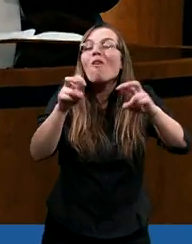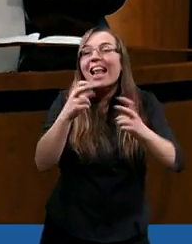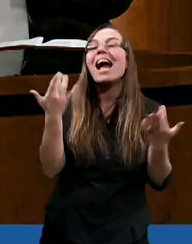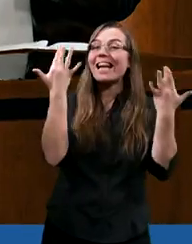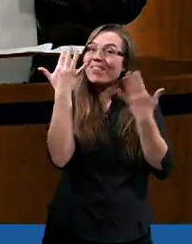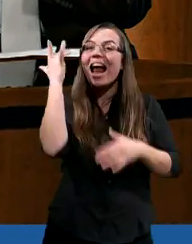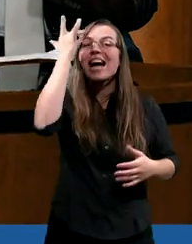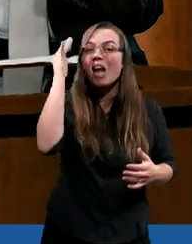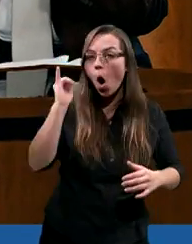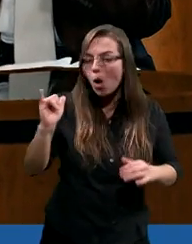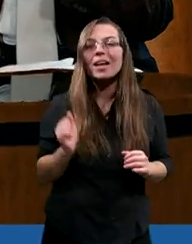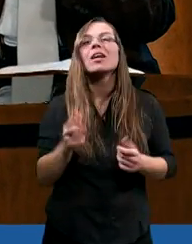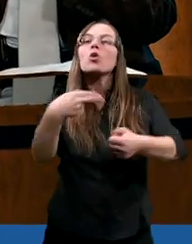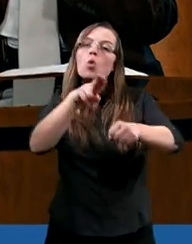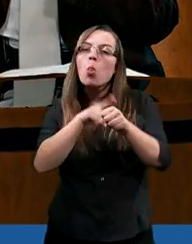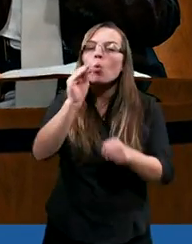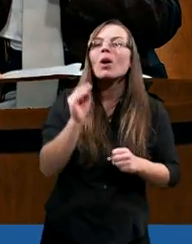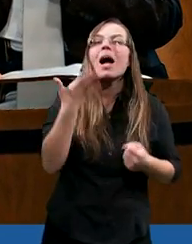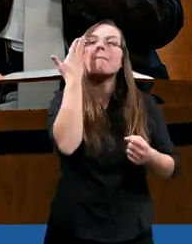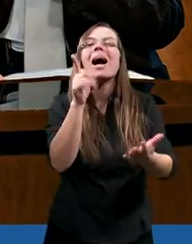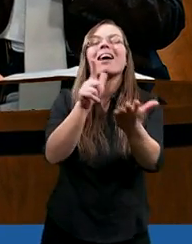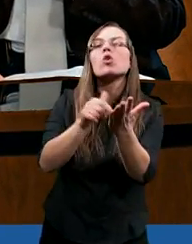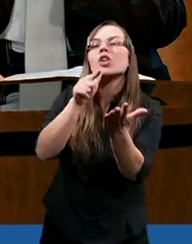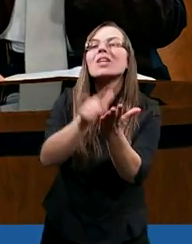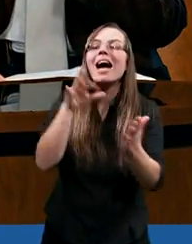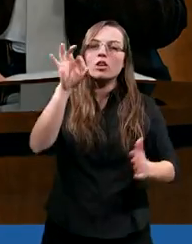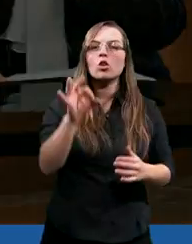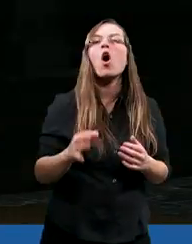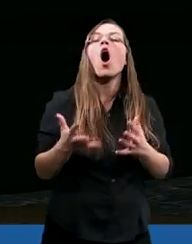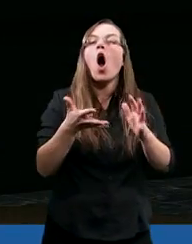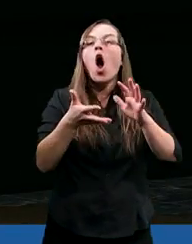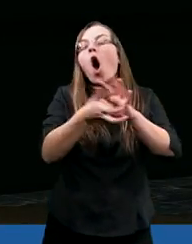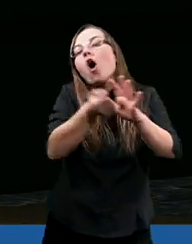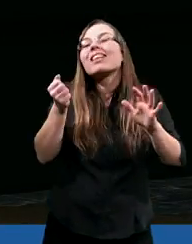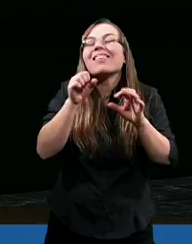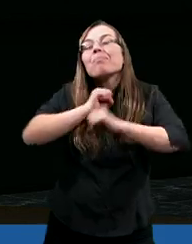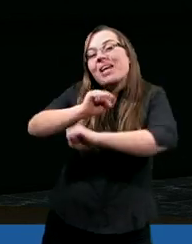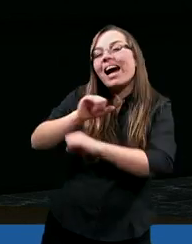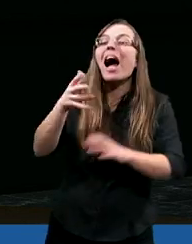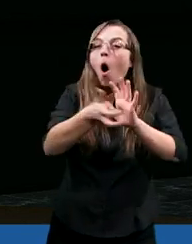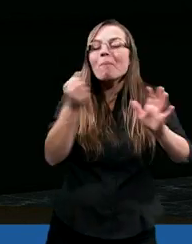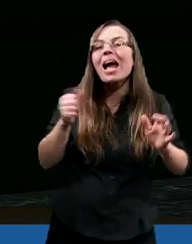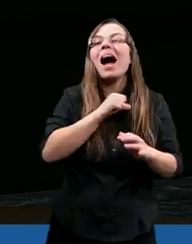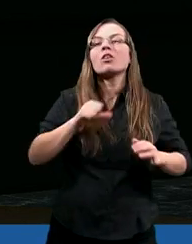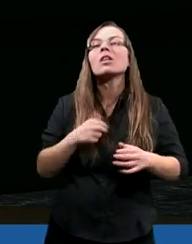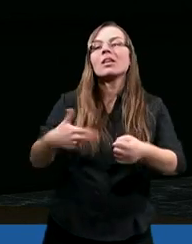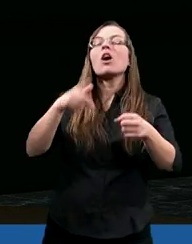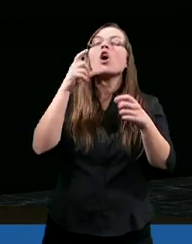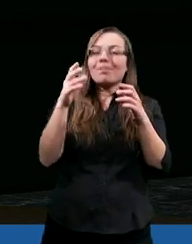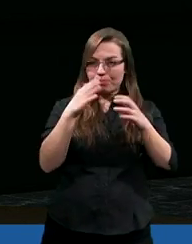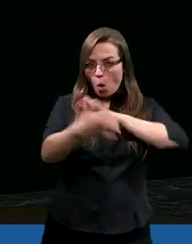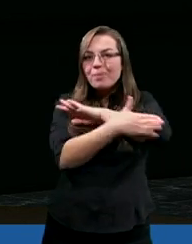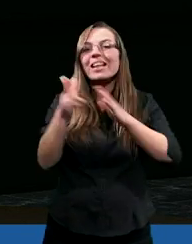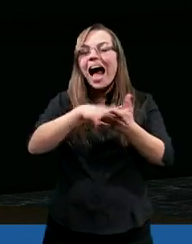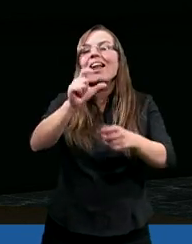teorii, które bardzo często podpierają się Słowem